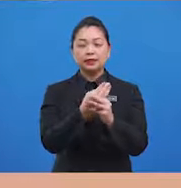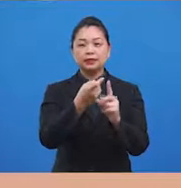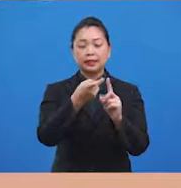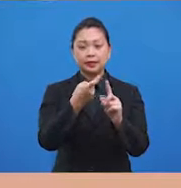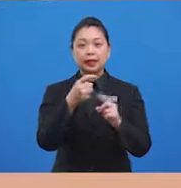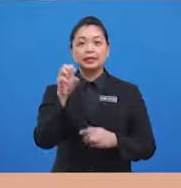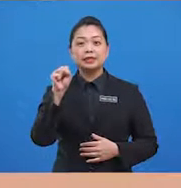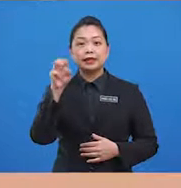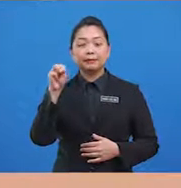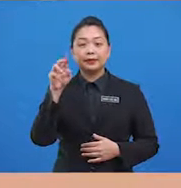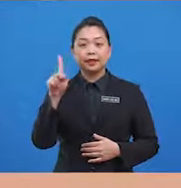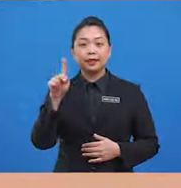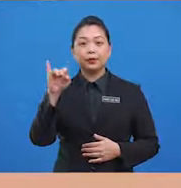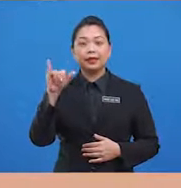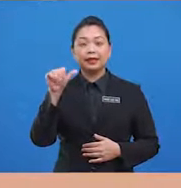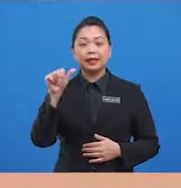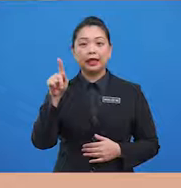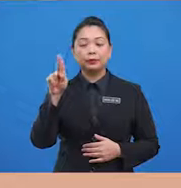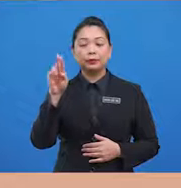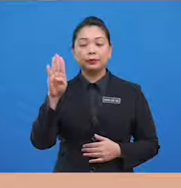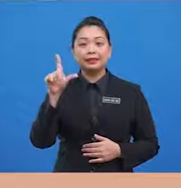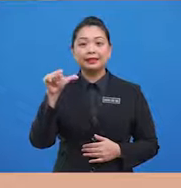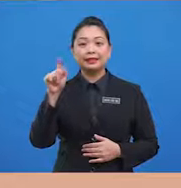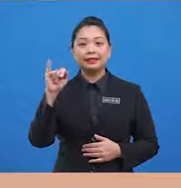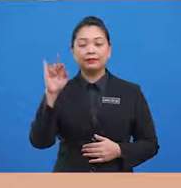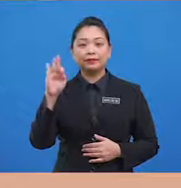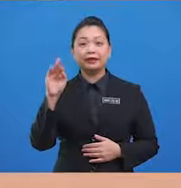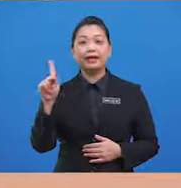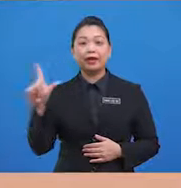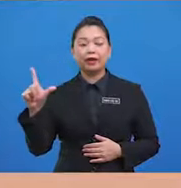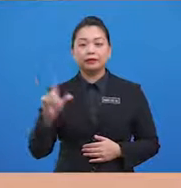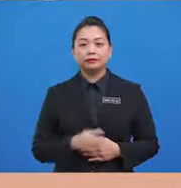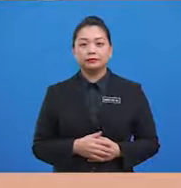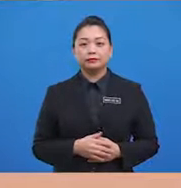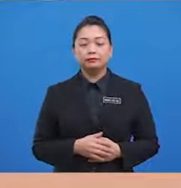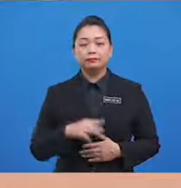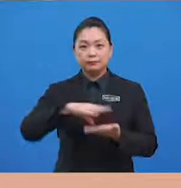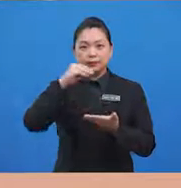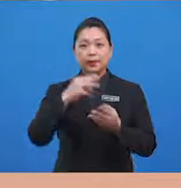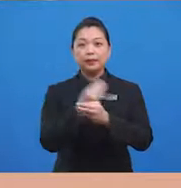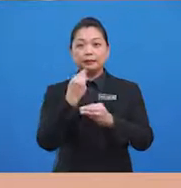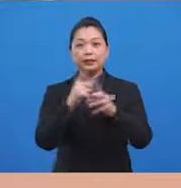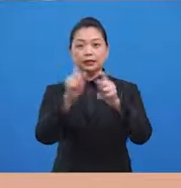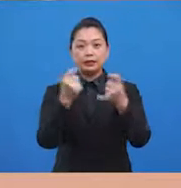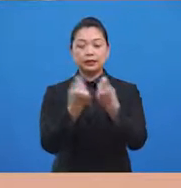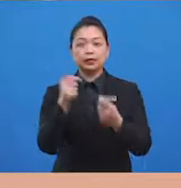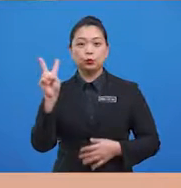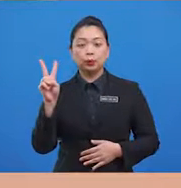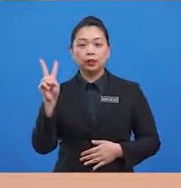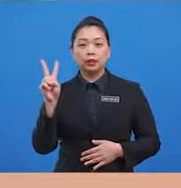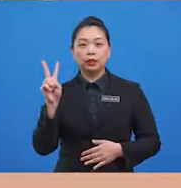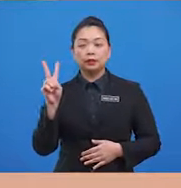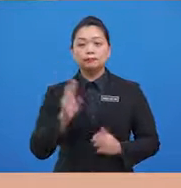Yaakob Latif, Kuala Lumpur. Hari ini kita akan mempelajari Matematik Tingkatan 2 iaitu Bab